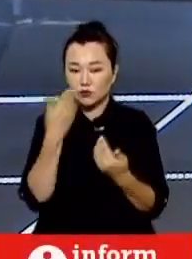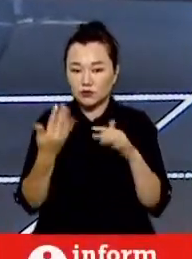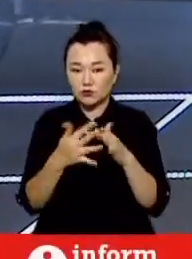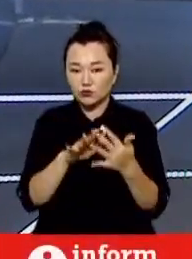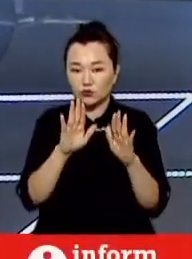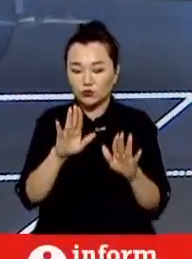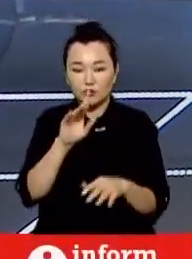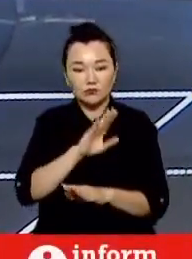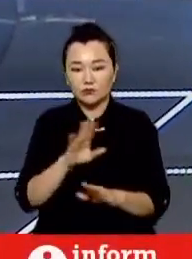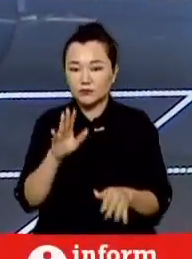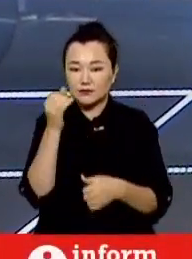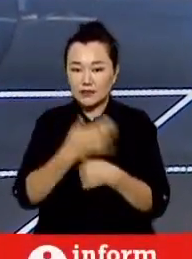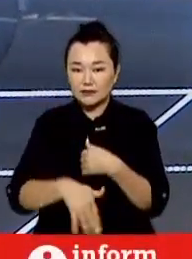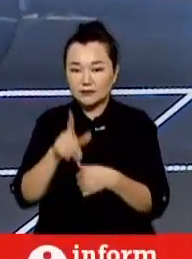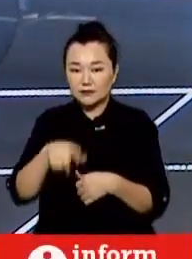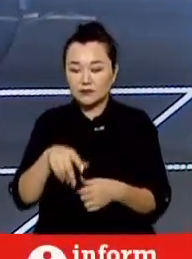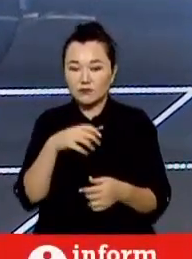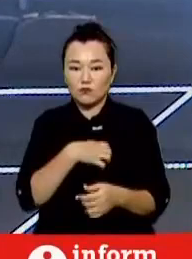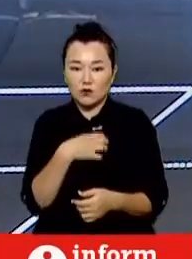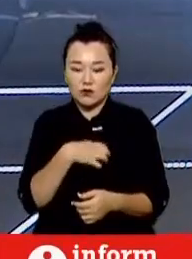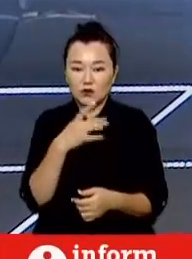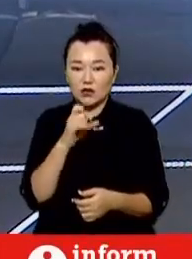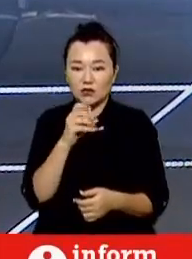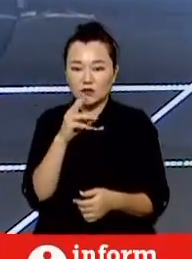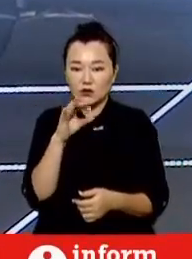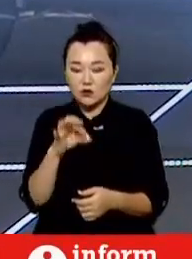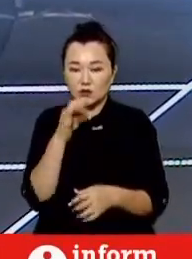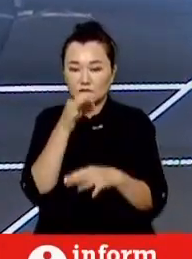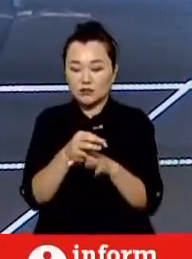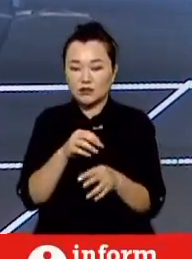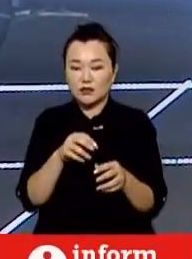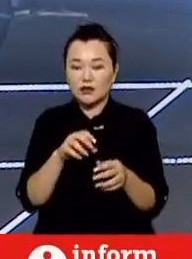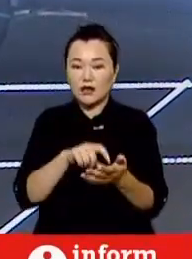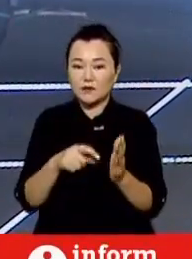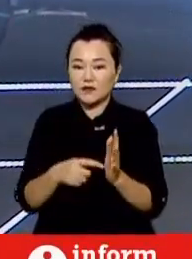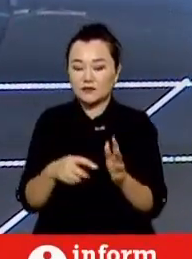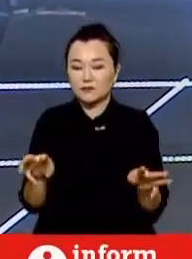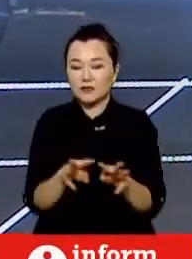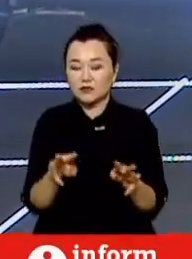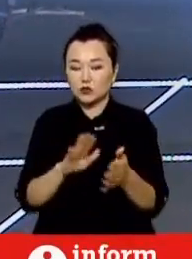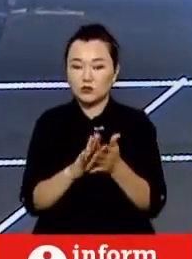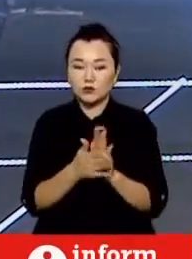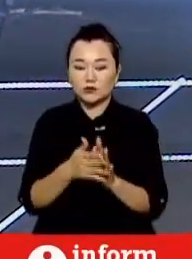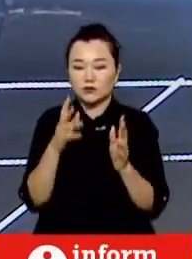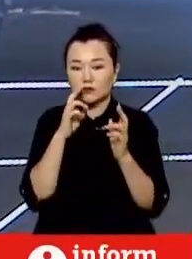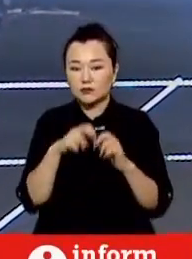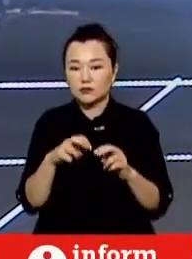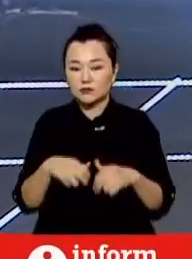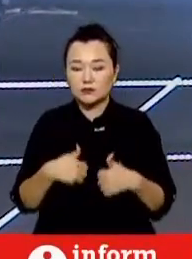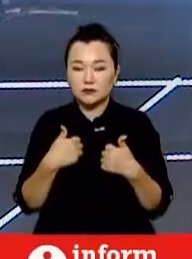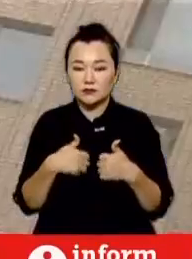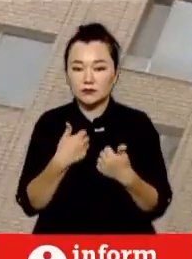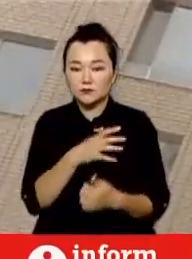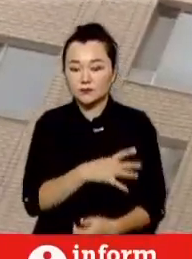и в столице. Виноваты в этом радиофобы, полагают члены кабинета министров. В ситуации пыталась разобраться Динара Нургалиева.